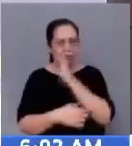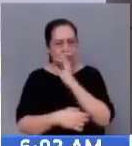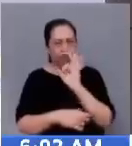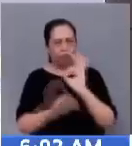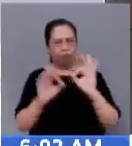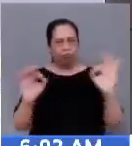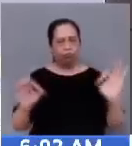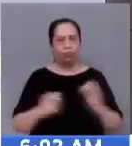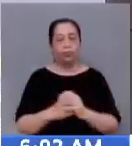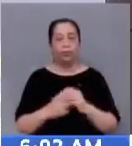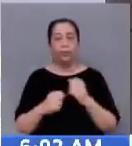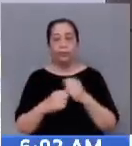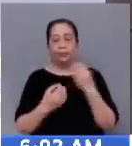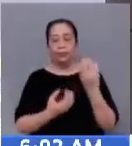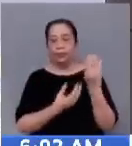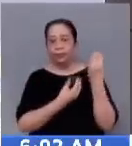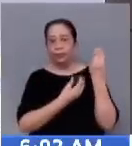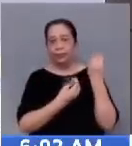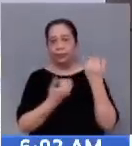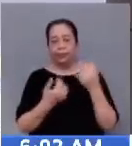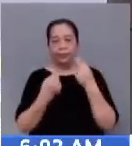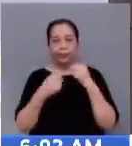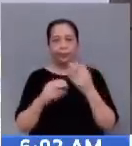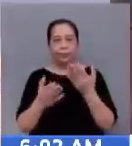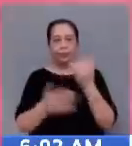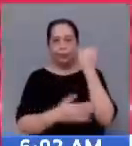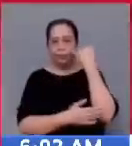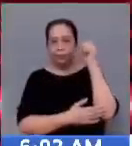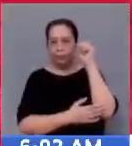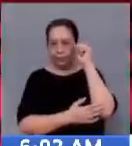Para alamin sitwasyon doon, may unang balita si James Agustin.